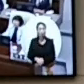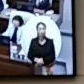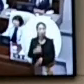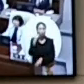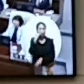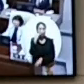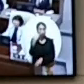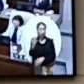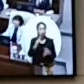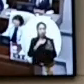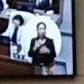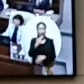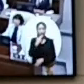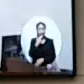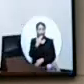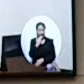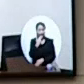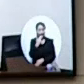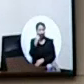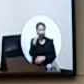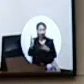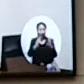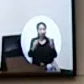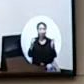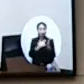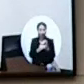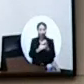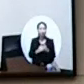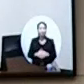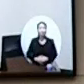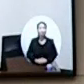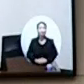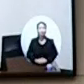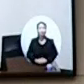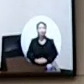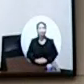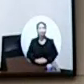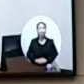질의나 토론하시는 분이 안 계신 분으로 질의 및 토론을 종결합니다.